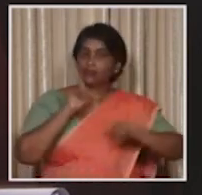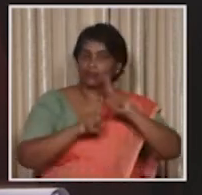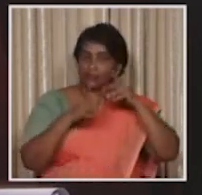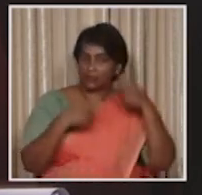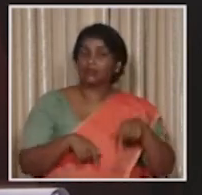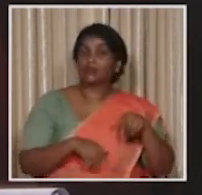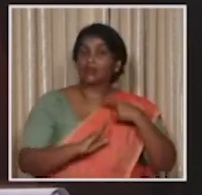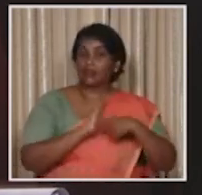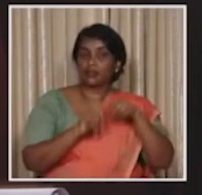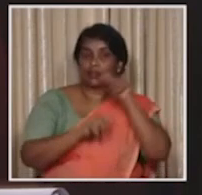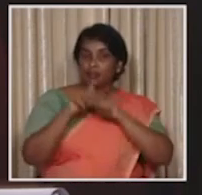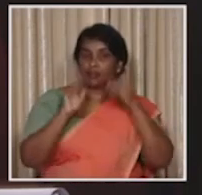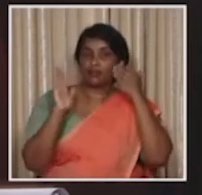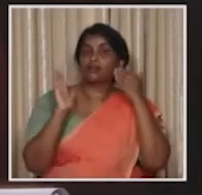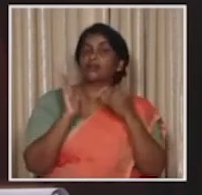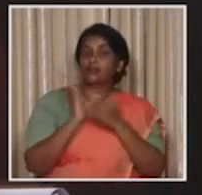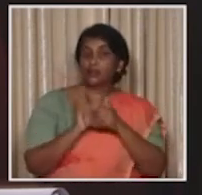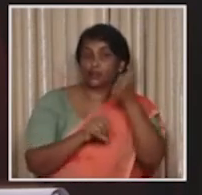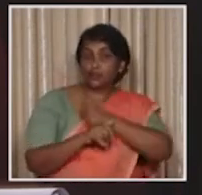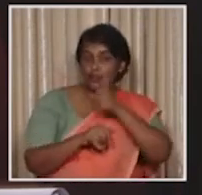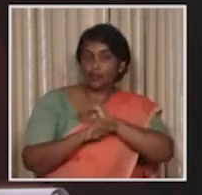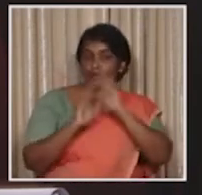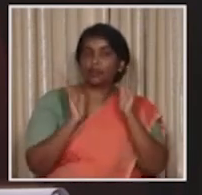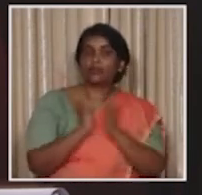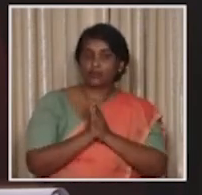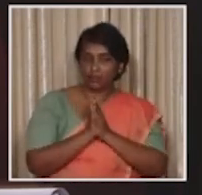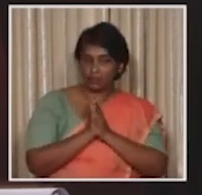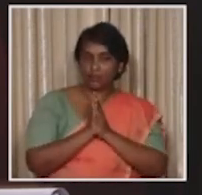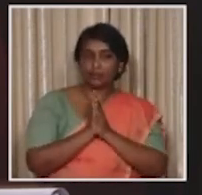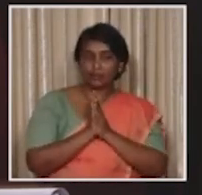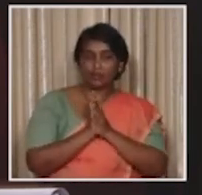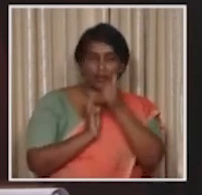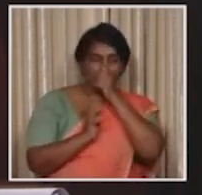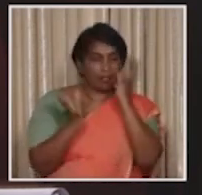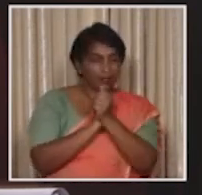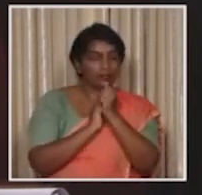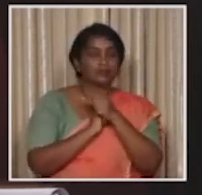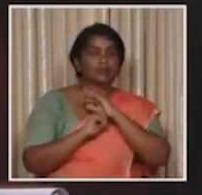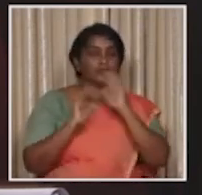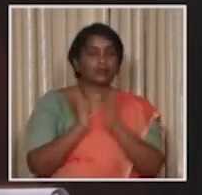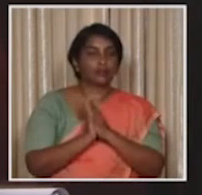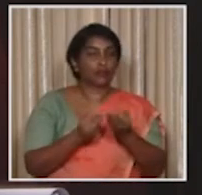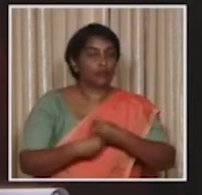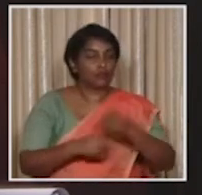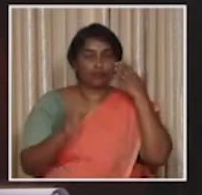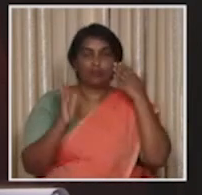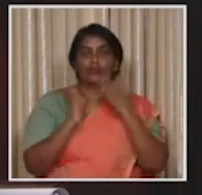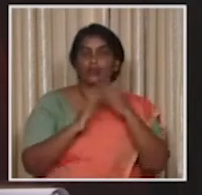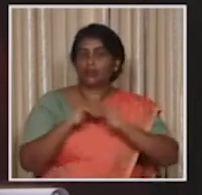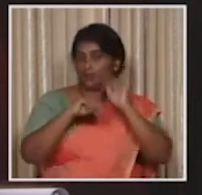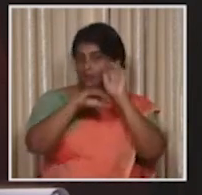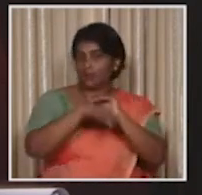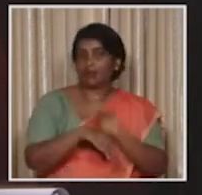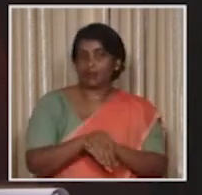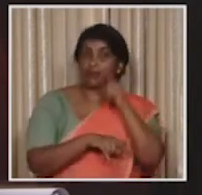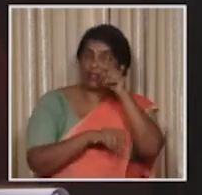මේ රටේ ඖෂධ ශාස්ත්‍රයේ මේ හොරකම් ටික, මේ මංකොල්ල කෑම් ටික, මේ විනාශකාරී ක්‍රියාවන් ටික අපි හඳුනාගත්තේ. ඒ